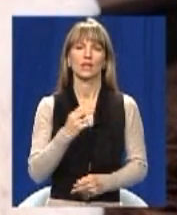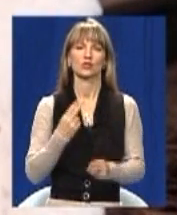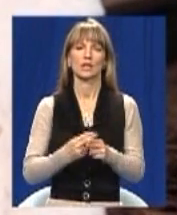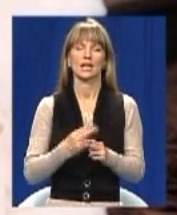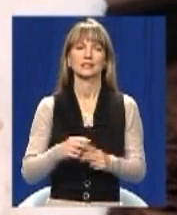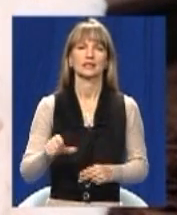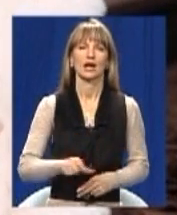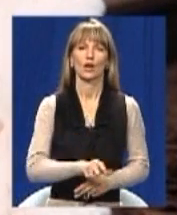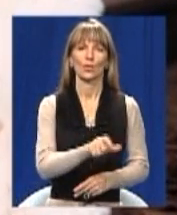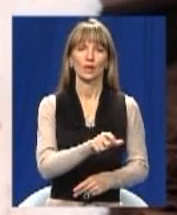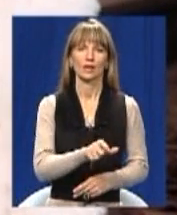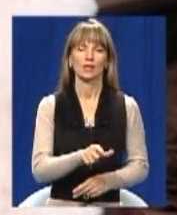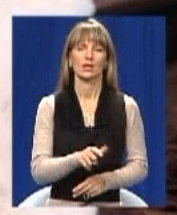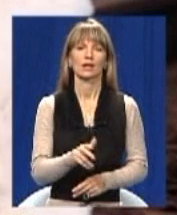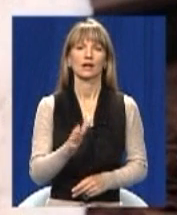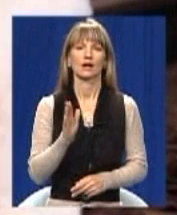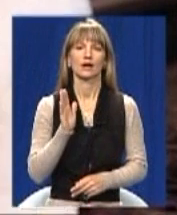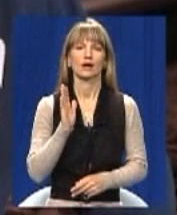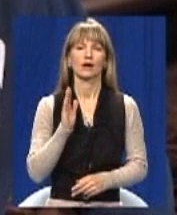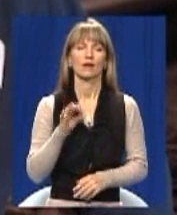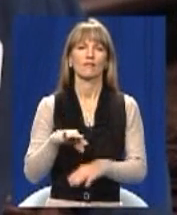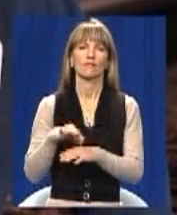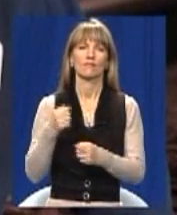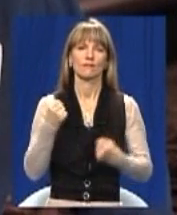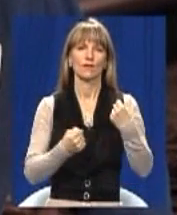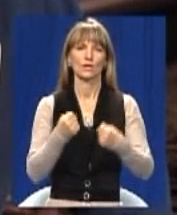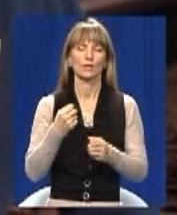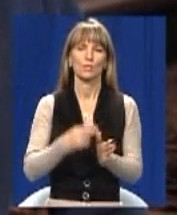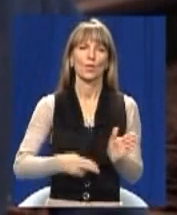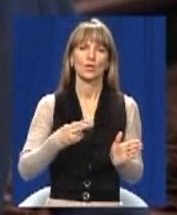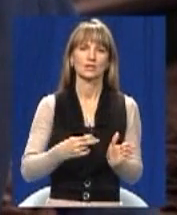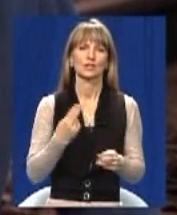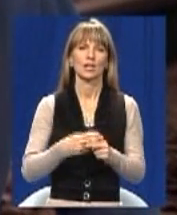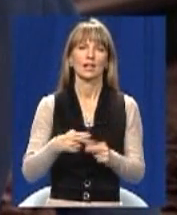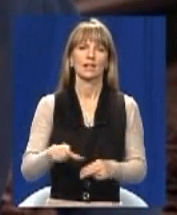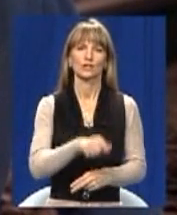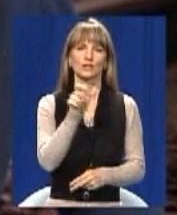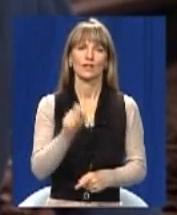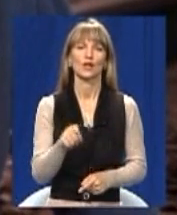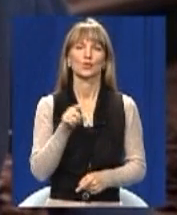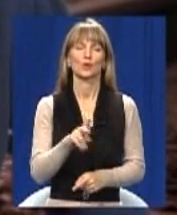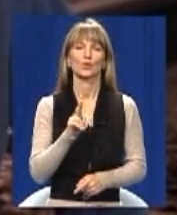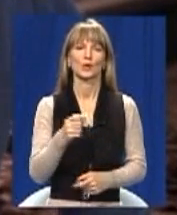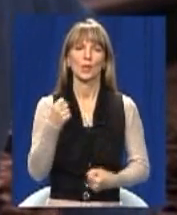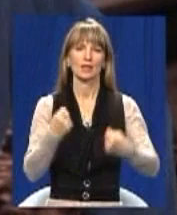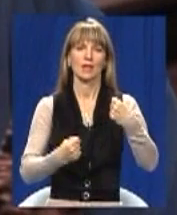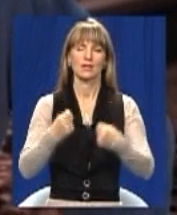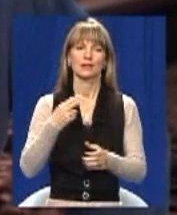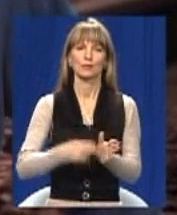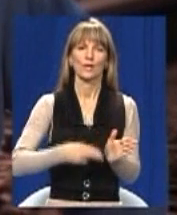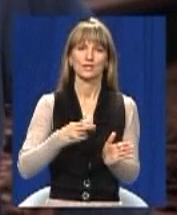железной дороге, водит поездами. Железнодорожник – это тот, кто ездит на поездах, и